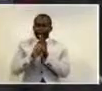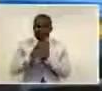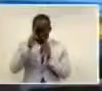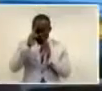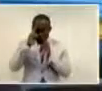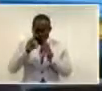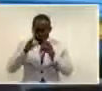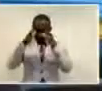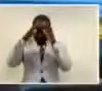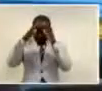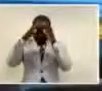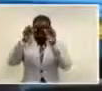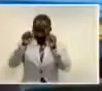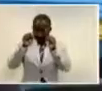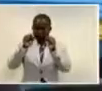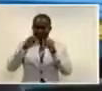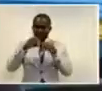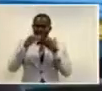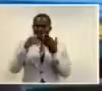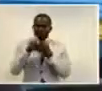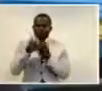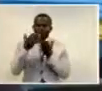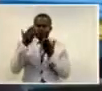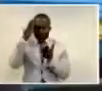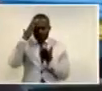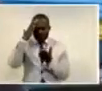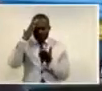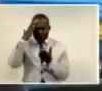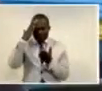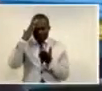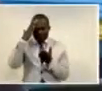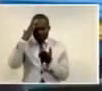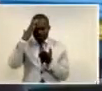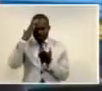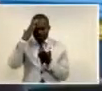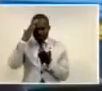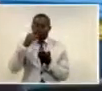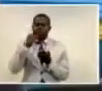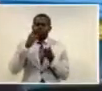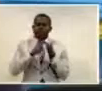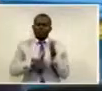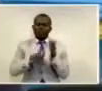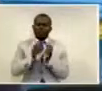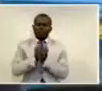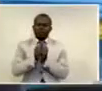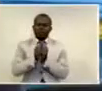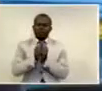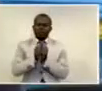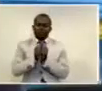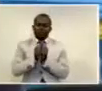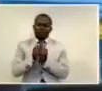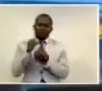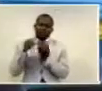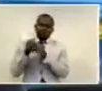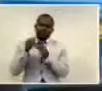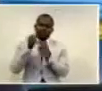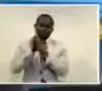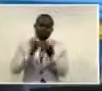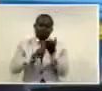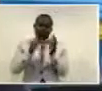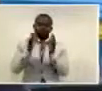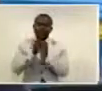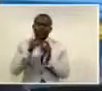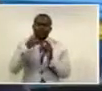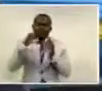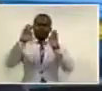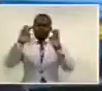nyakubahwa perezida ikibazo executive ye arakizi arakizi se yakivuzeho iki yaraje akoresha inama